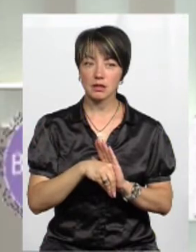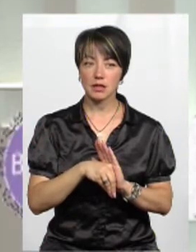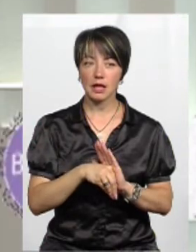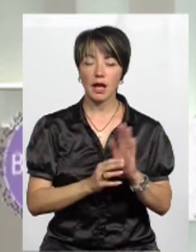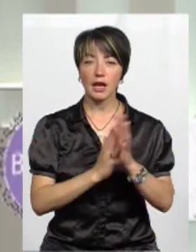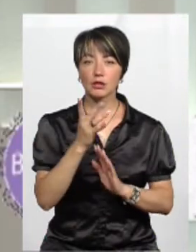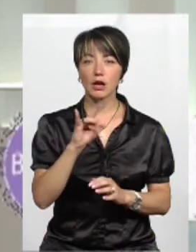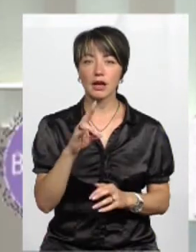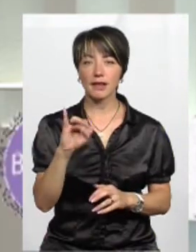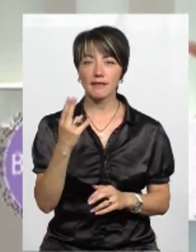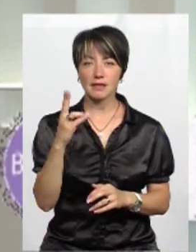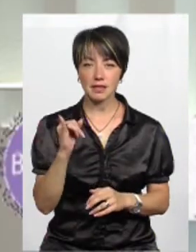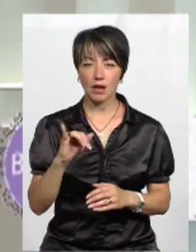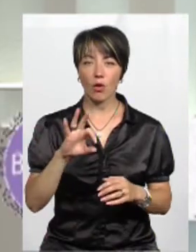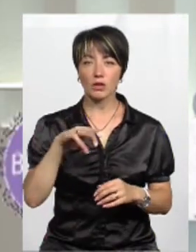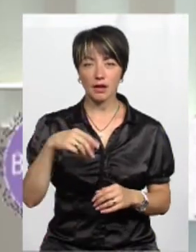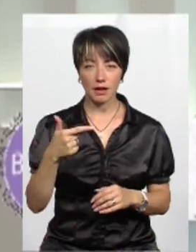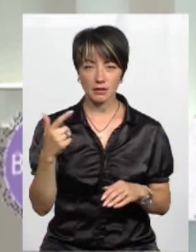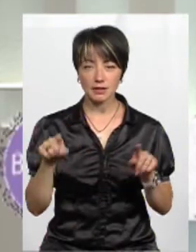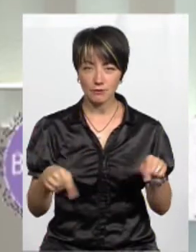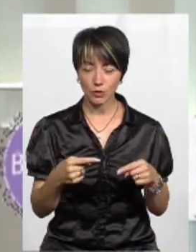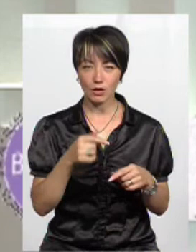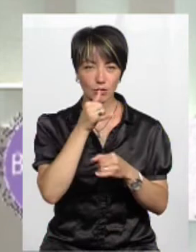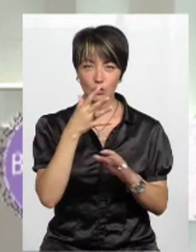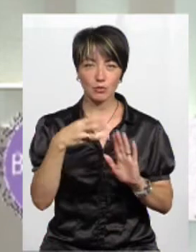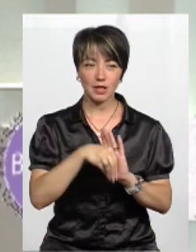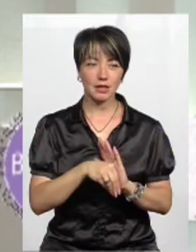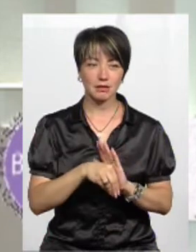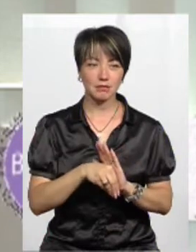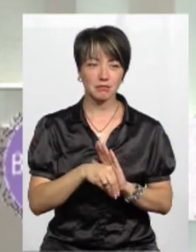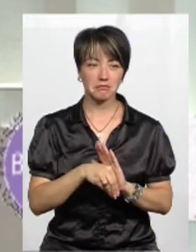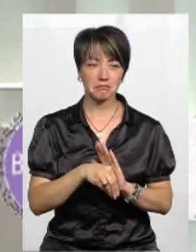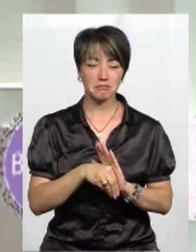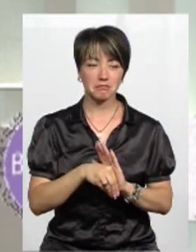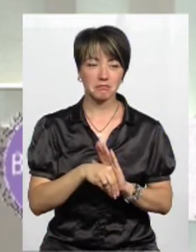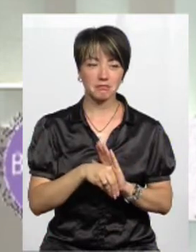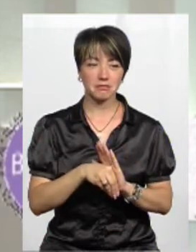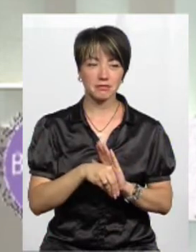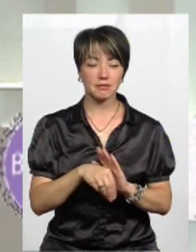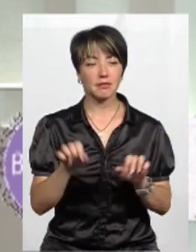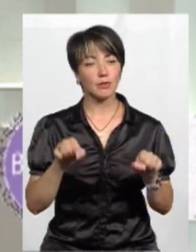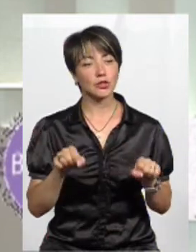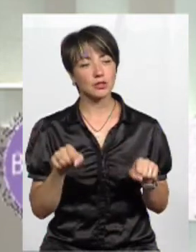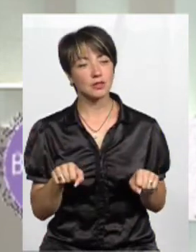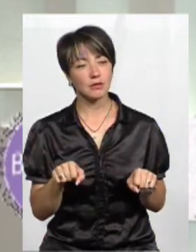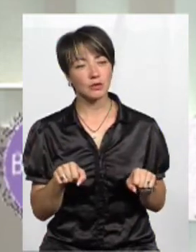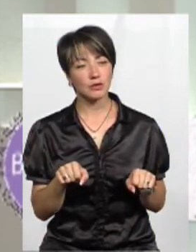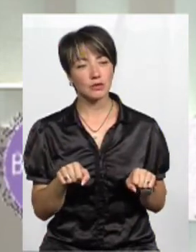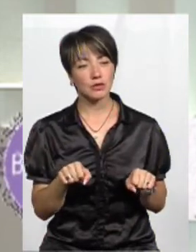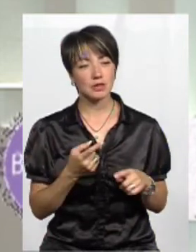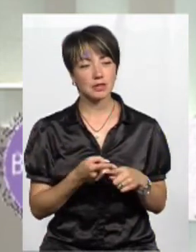Ну, Лісогринівецька ОТГ, вона вже створена, вона вже є, тому вона точно не може приєднатися. Можливо, це,